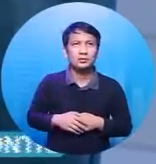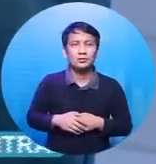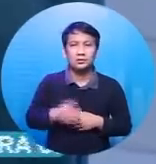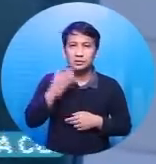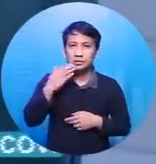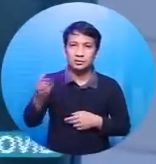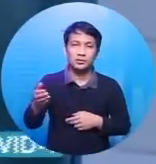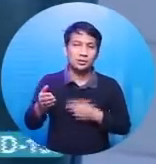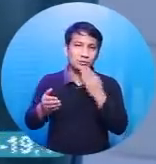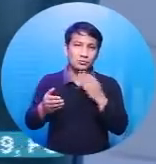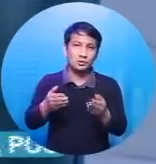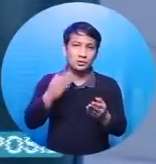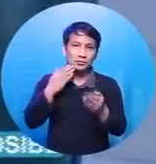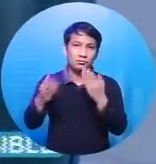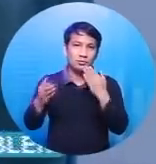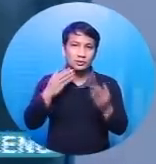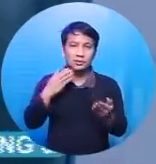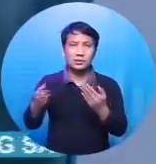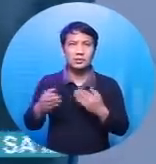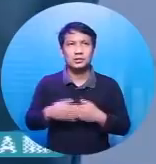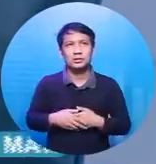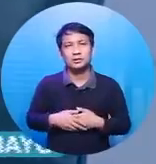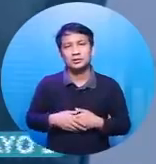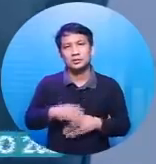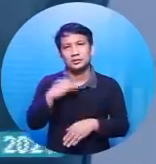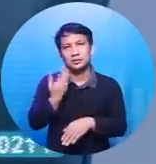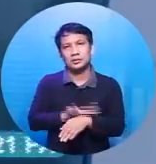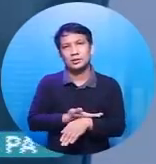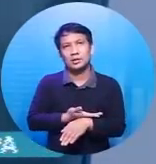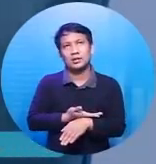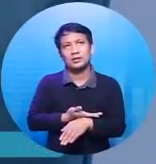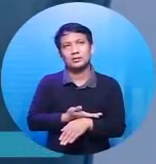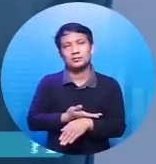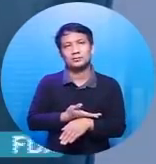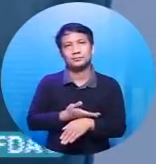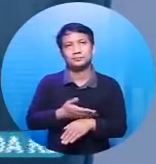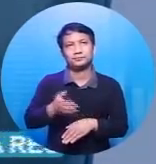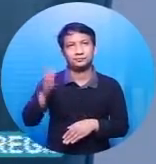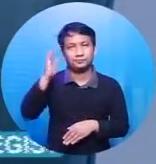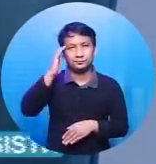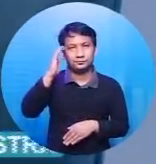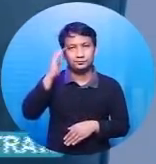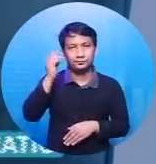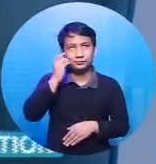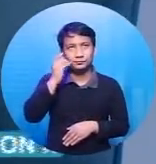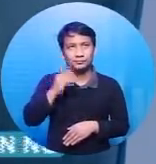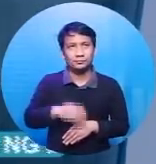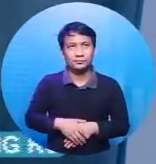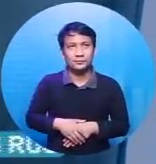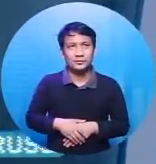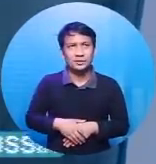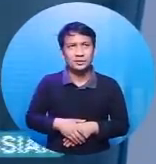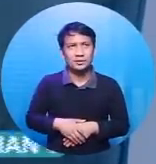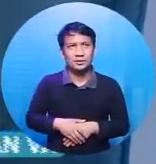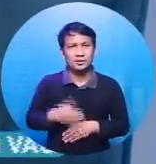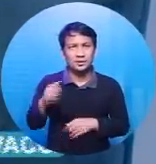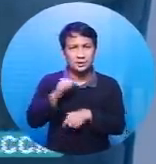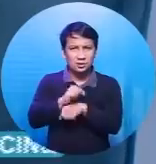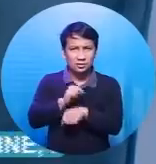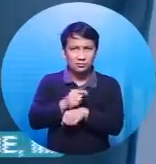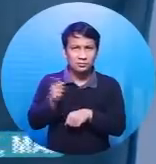Thank you. Thank you. Darin thank you. Po, anak po ni Danilo Ilagan. I know. At sir, anong